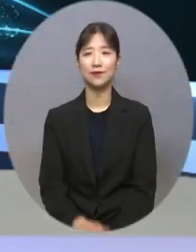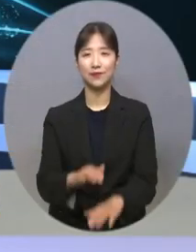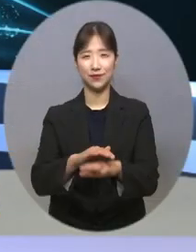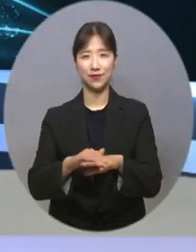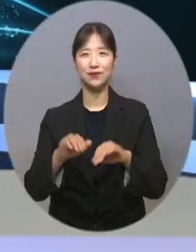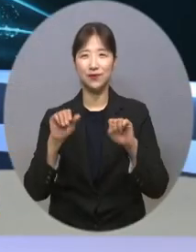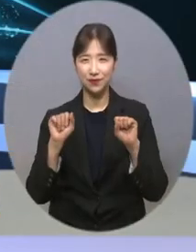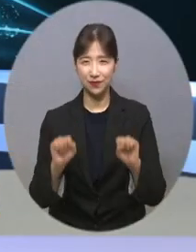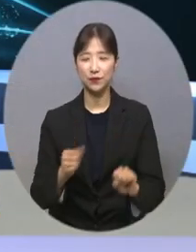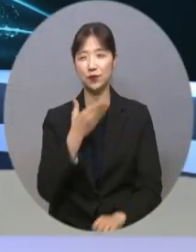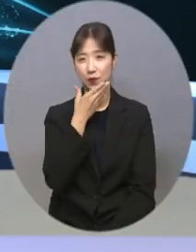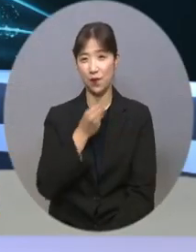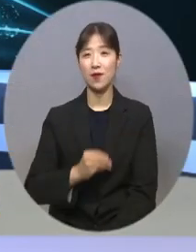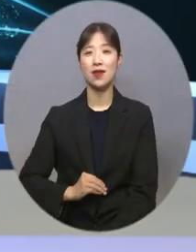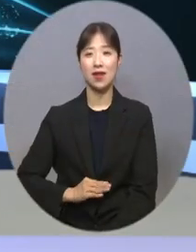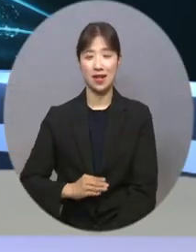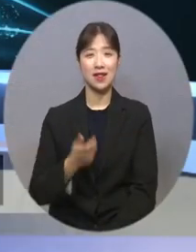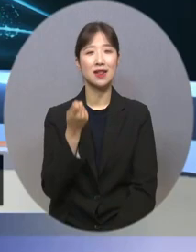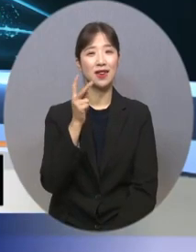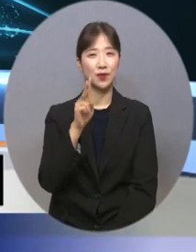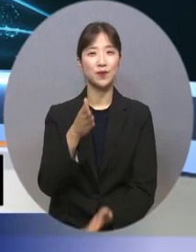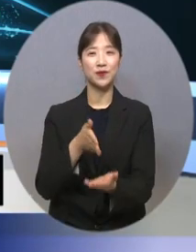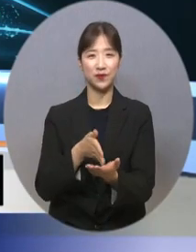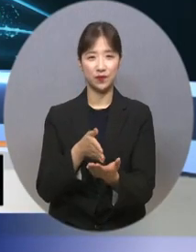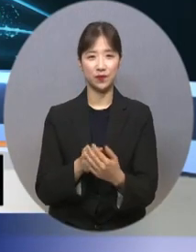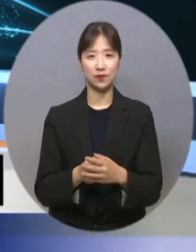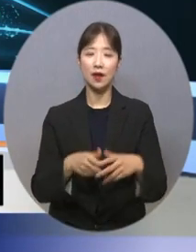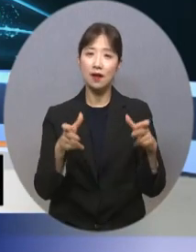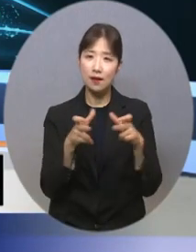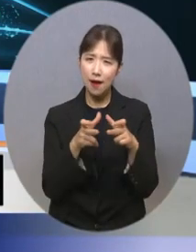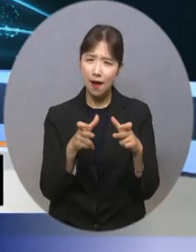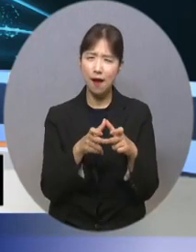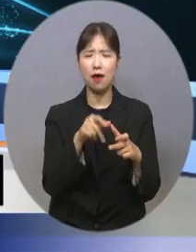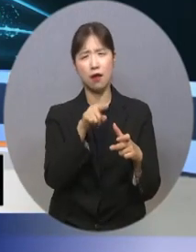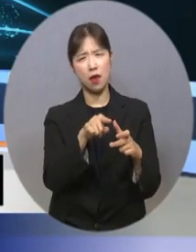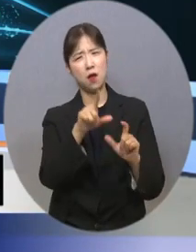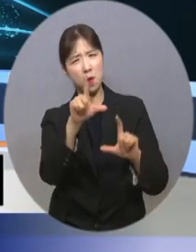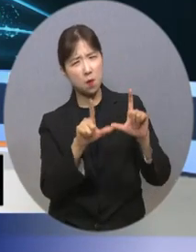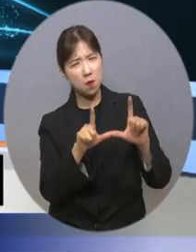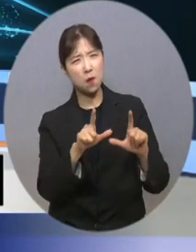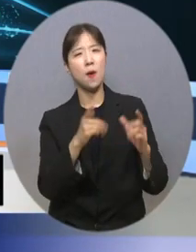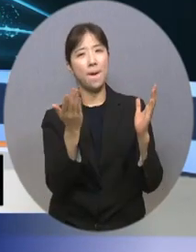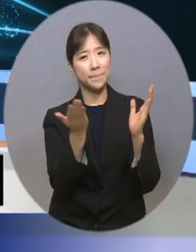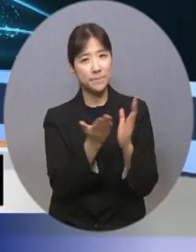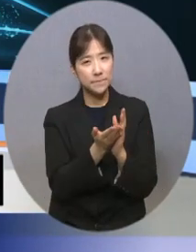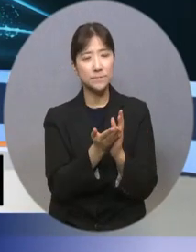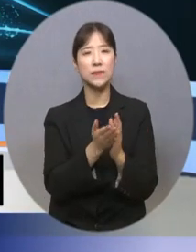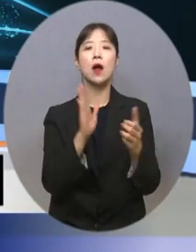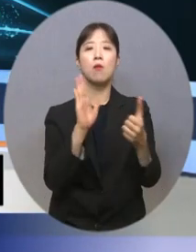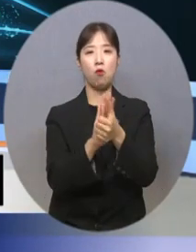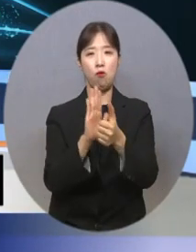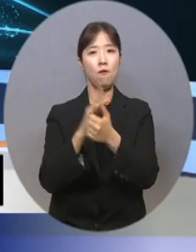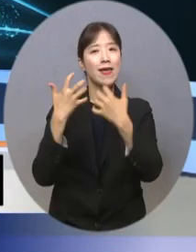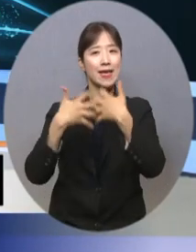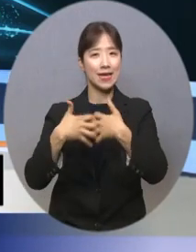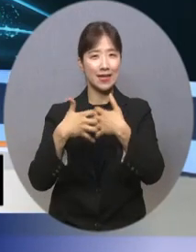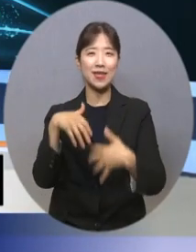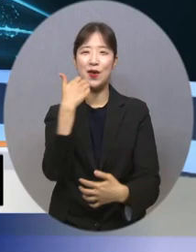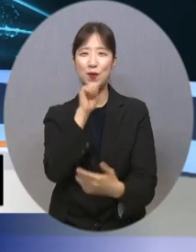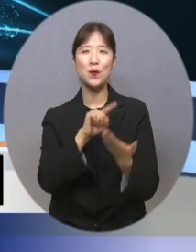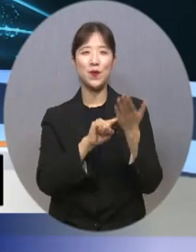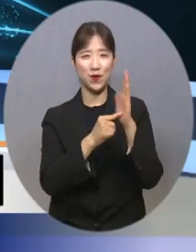여러분 안녕하십니까? 복지TV 뉴스입니다. 장애 특성과 직무 현장에 맞는 보조공학기기를 소개하는